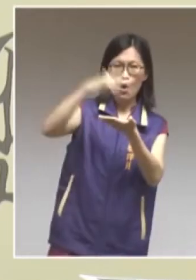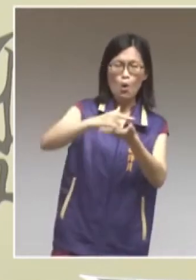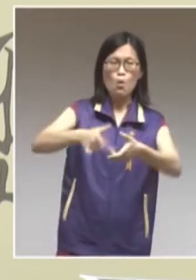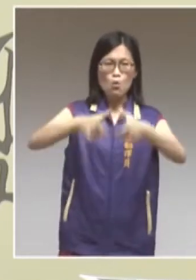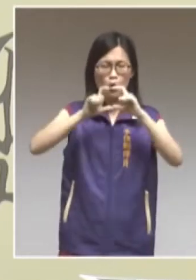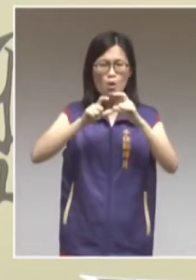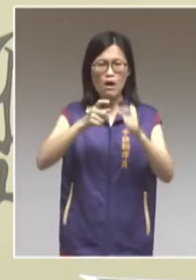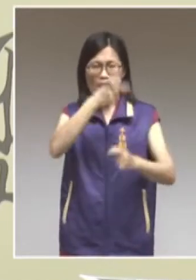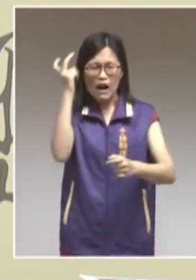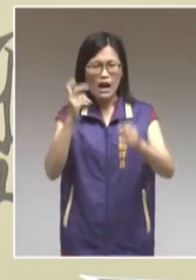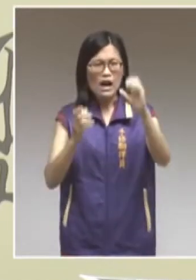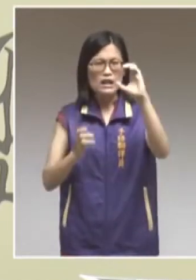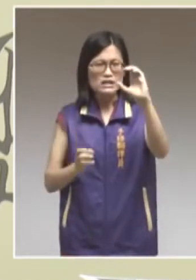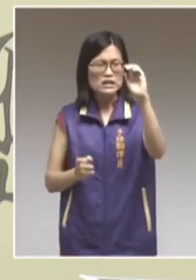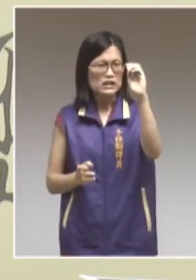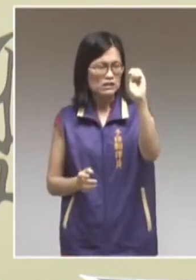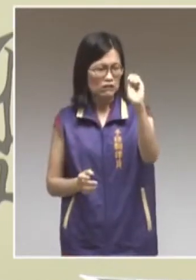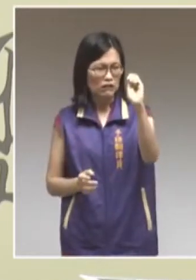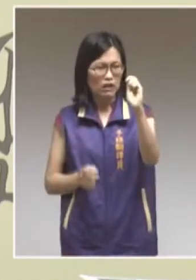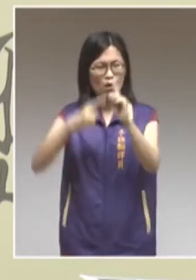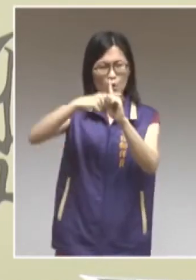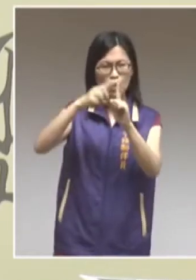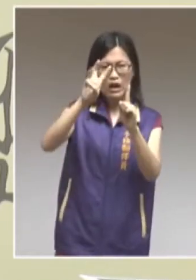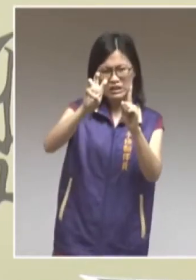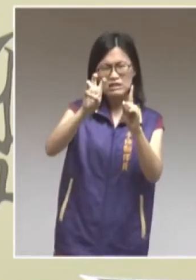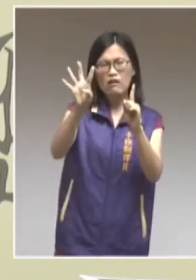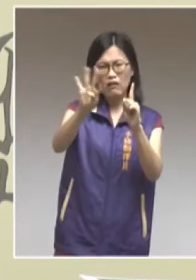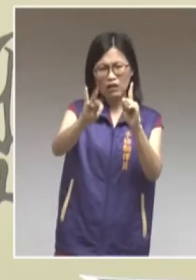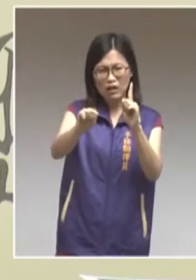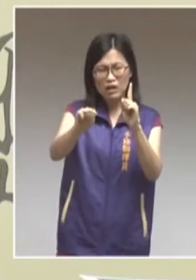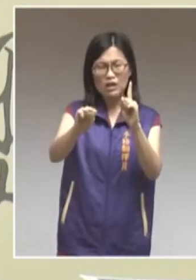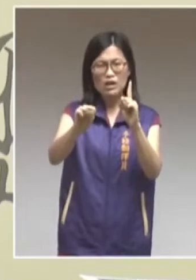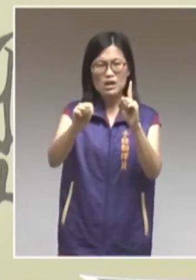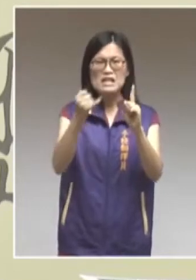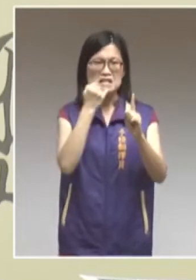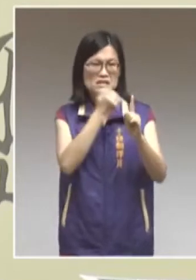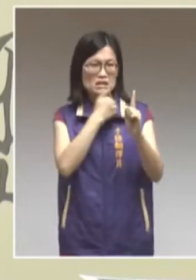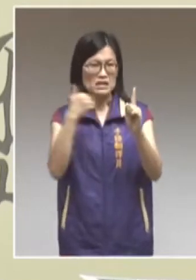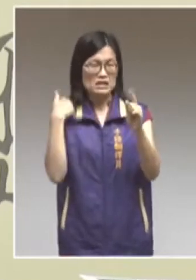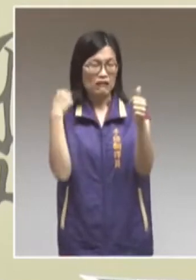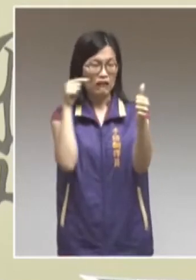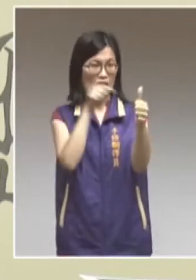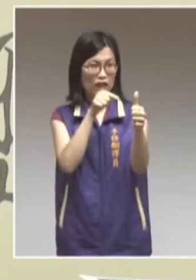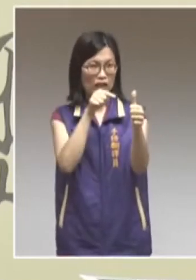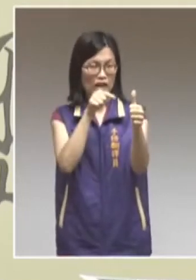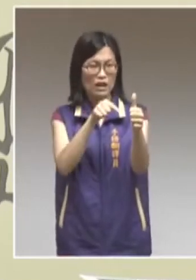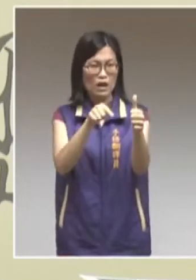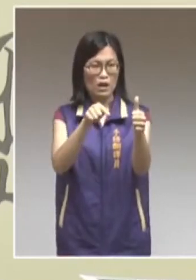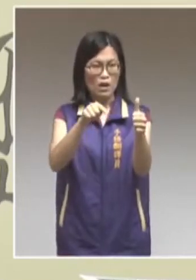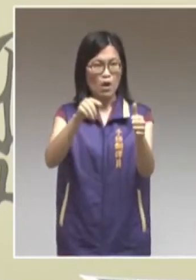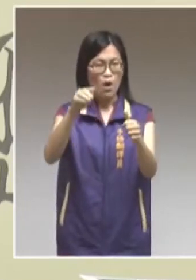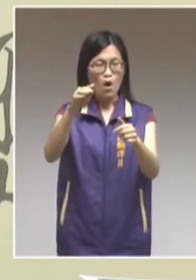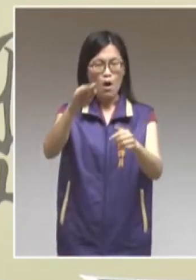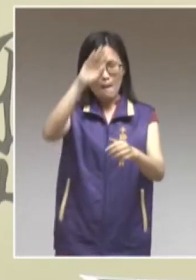他的 CT 值是30几，也发现说，他应该可能是在这个防疫旅馆里